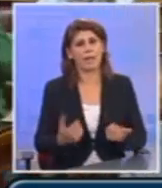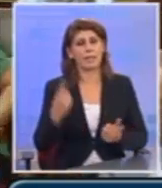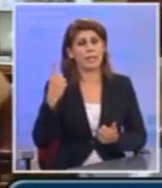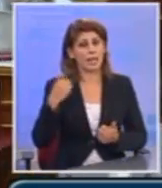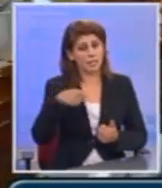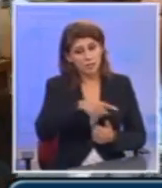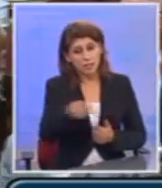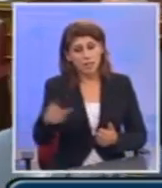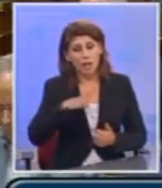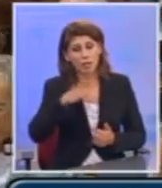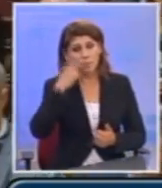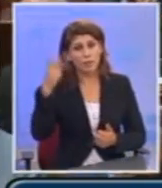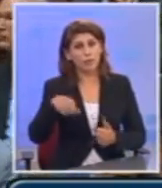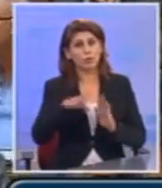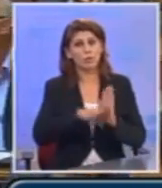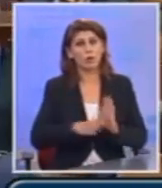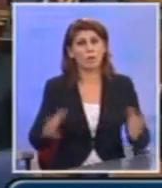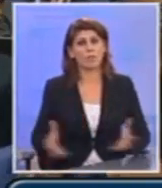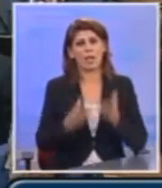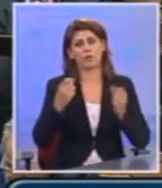ένα σε αυτά το πρόγραμμα